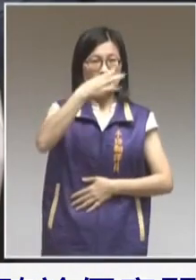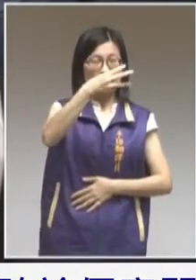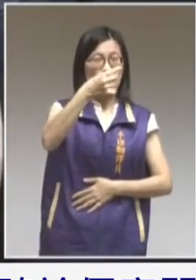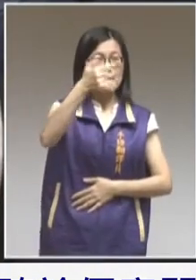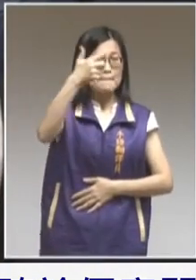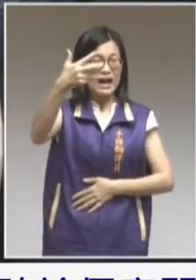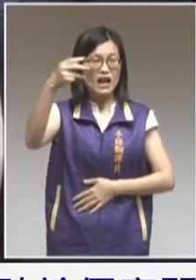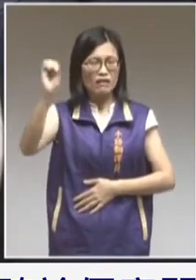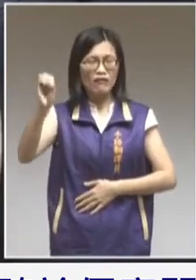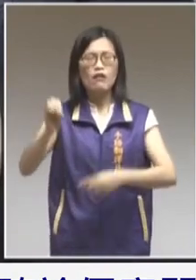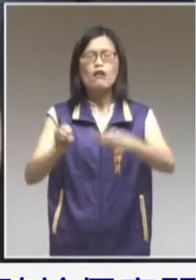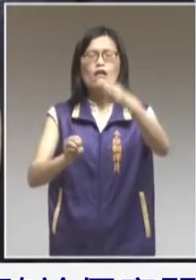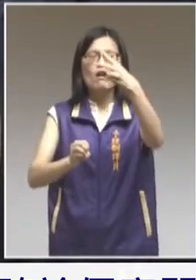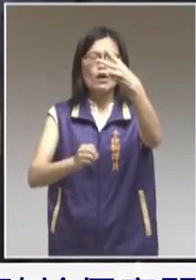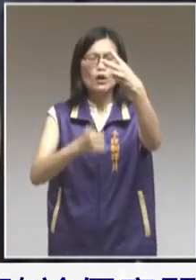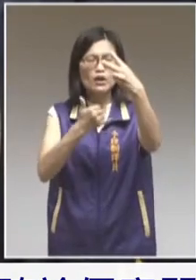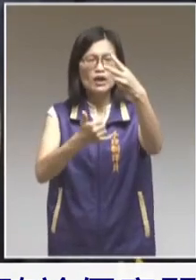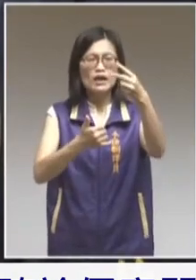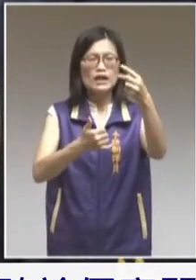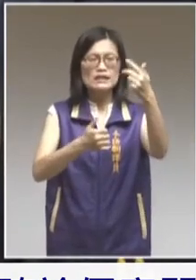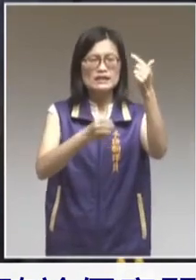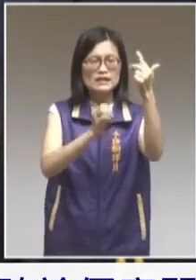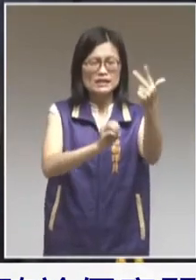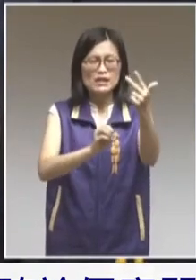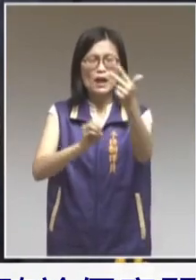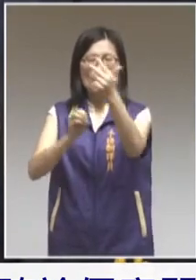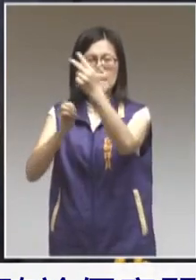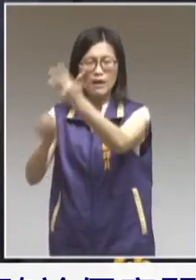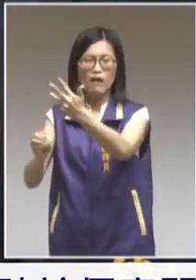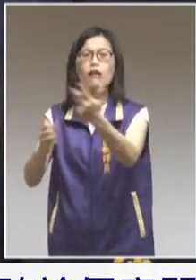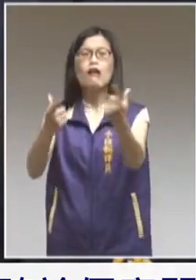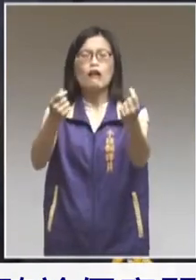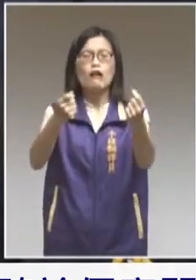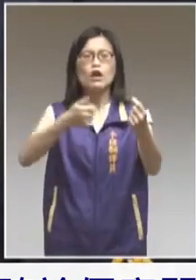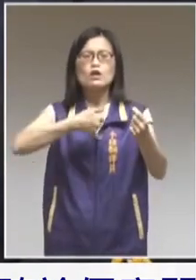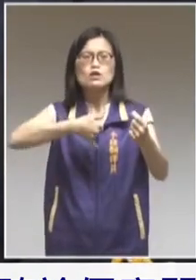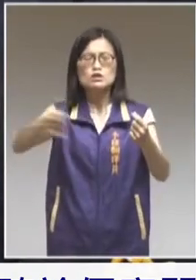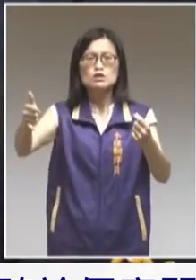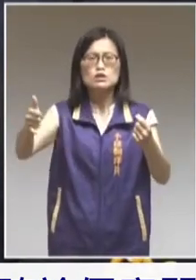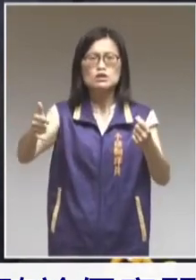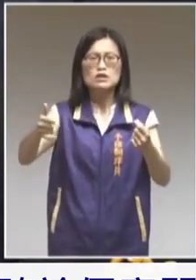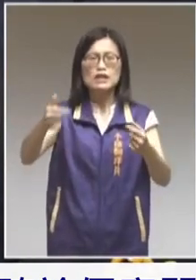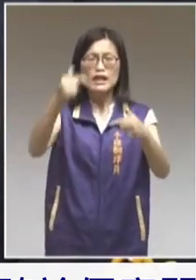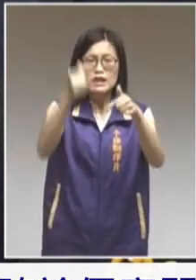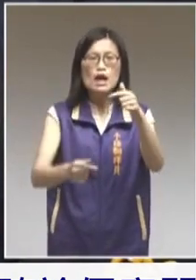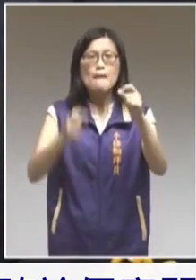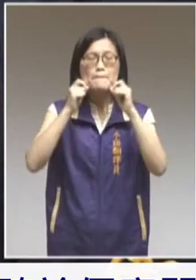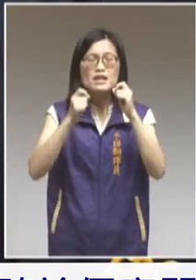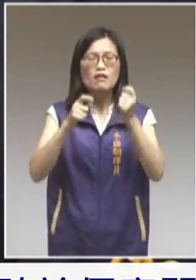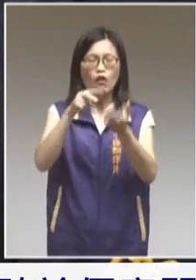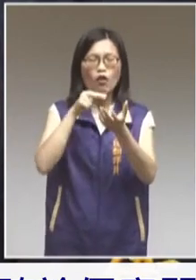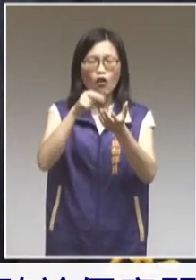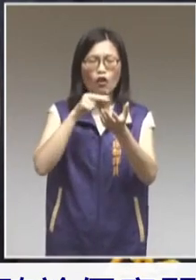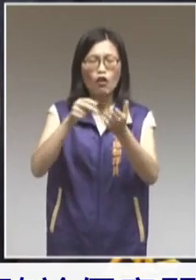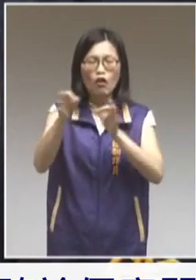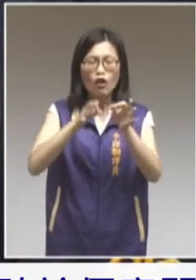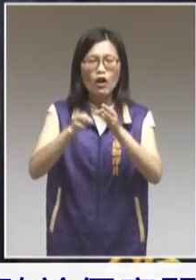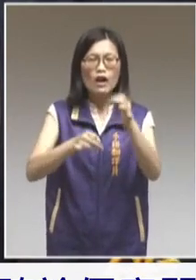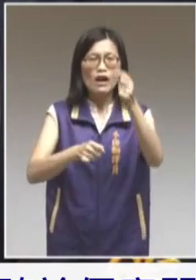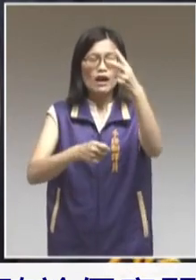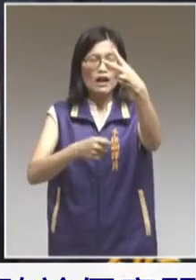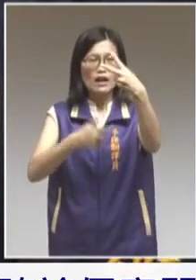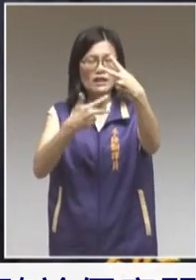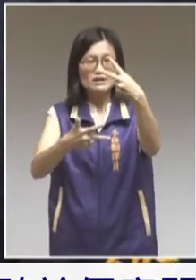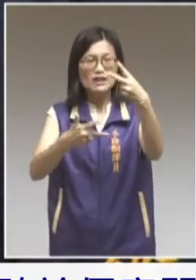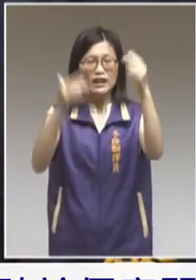19380在2月6号在7点到8点是到一样是仁武区的逸品锅，还有在2月7号是在